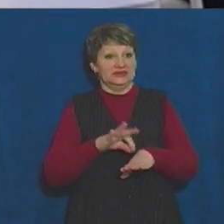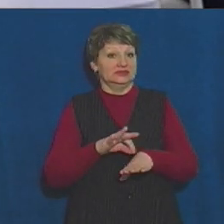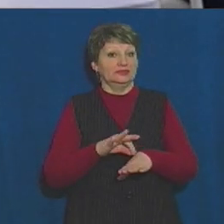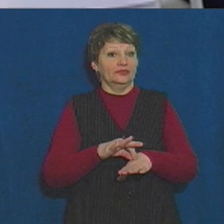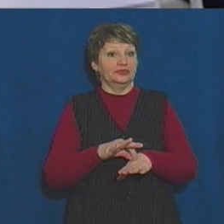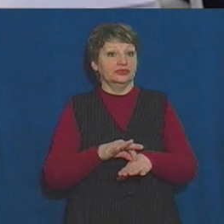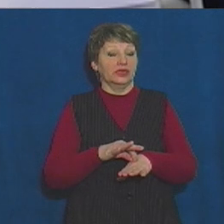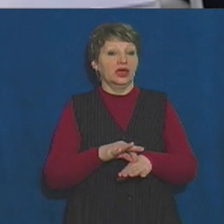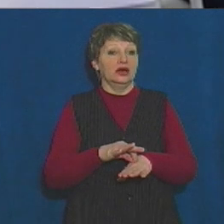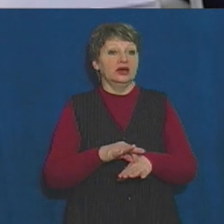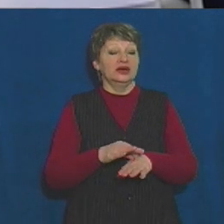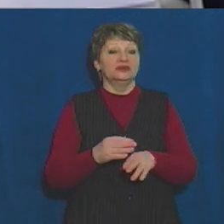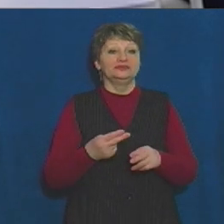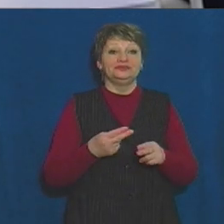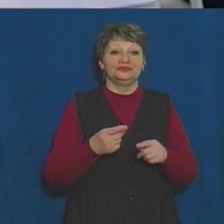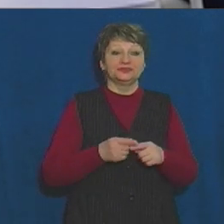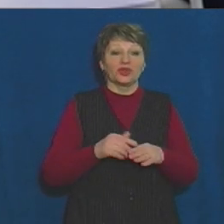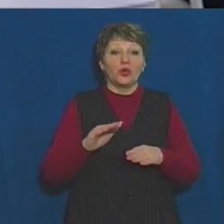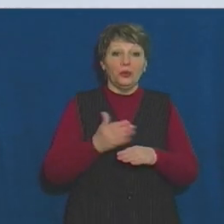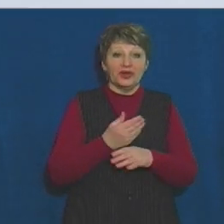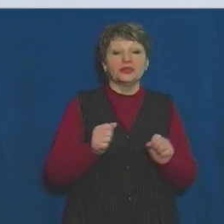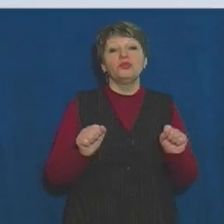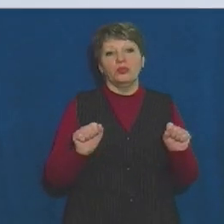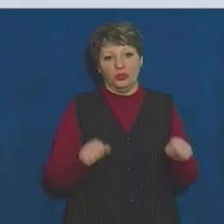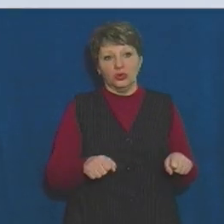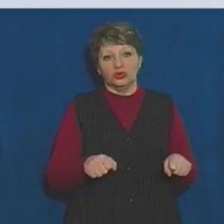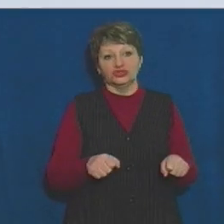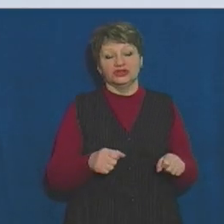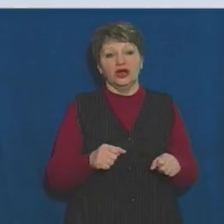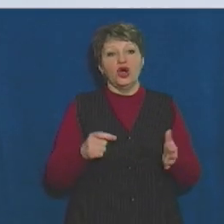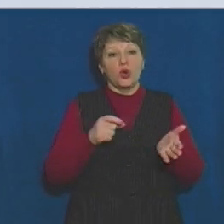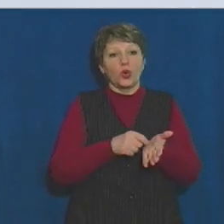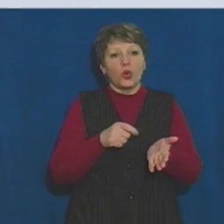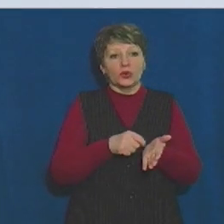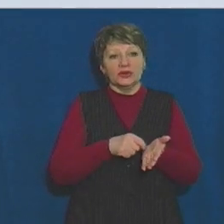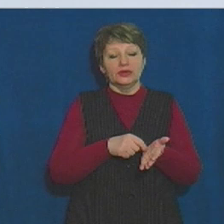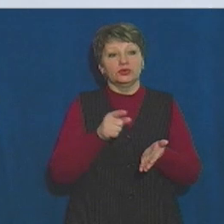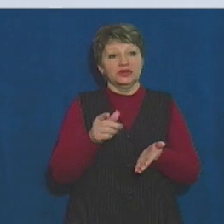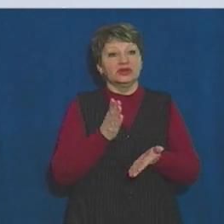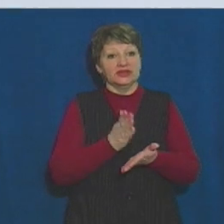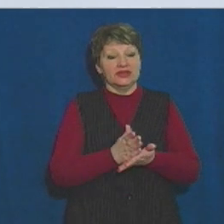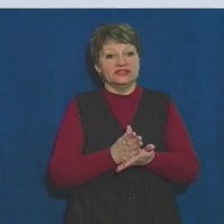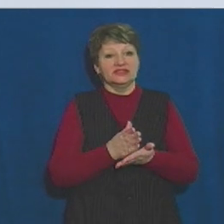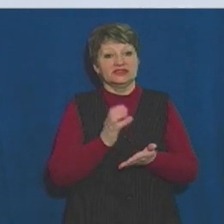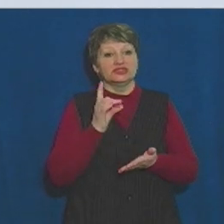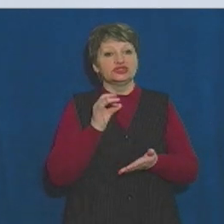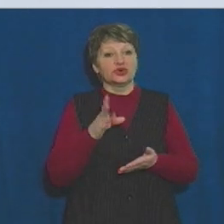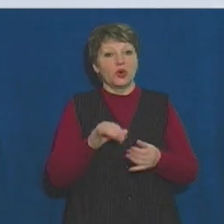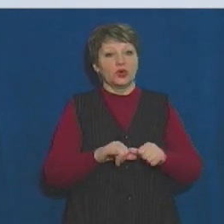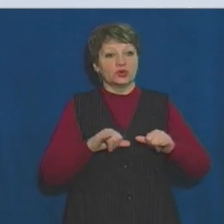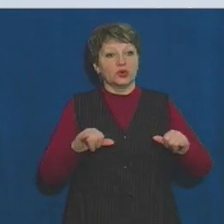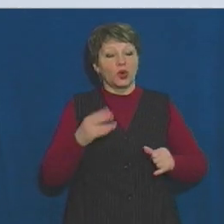Боротися можна. Короїд, він, як і люба жива істота, в нього є фази розвитку, коли він відкладає